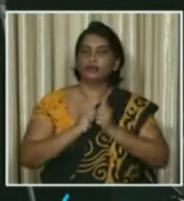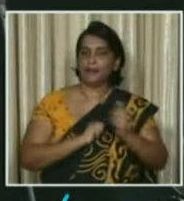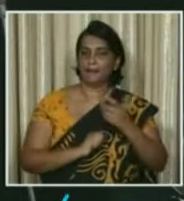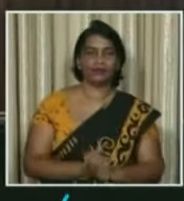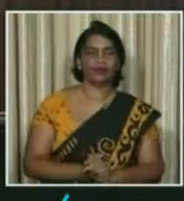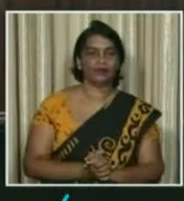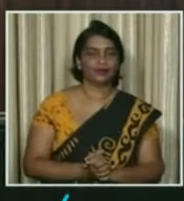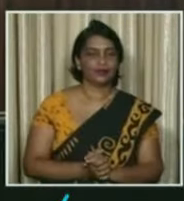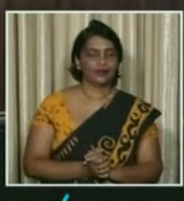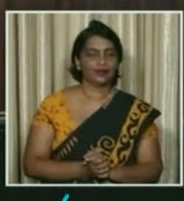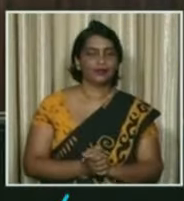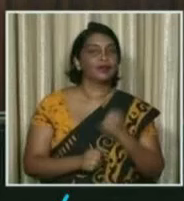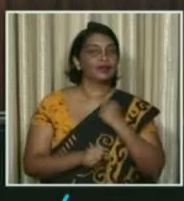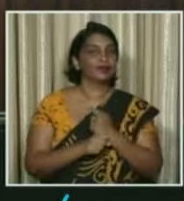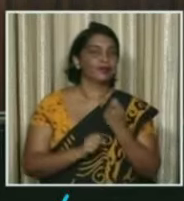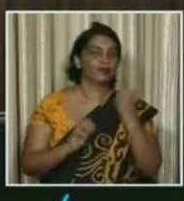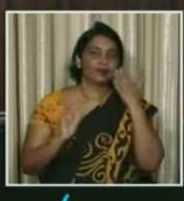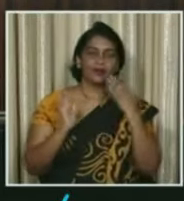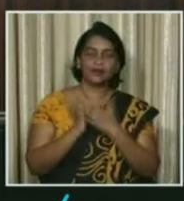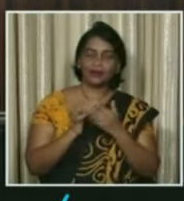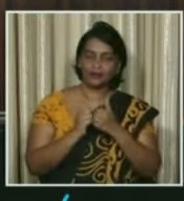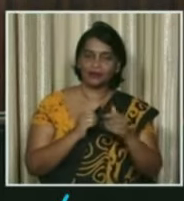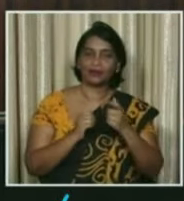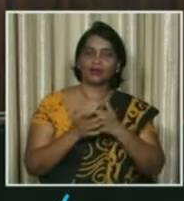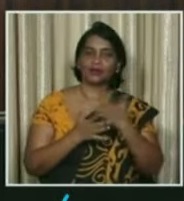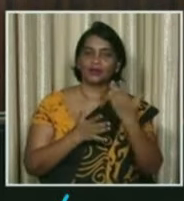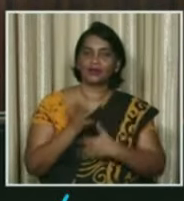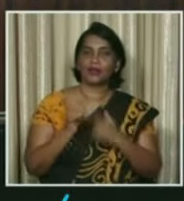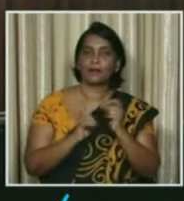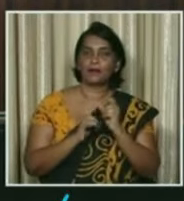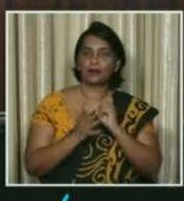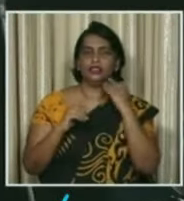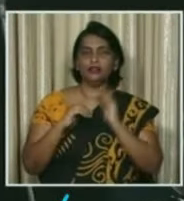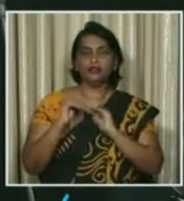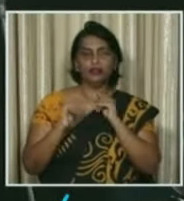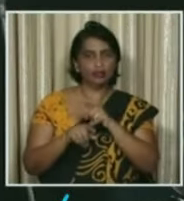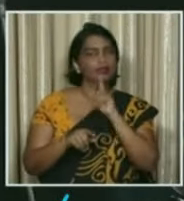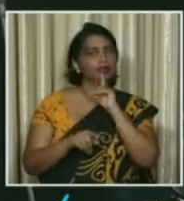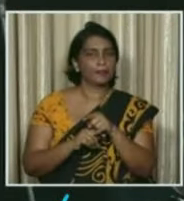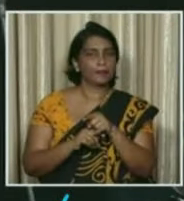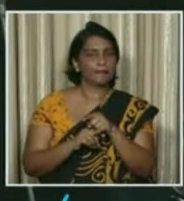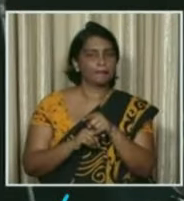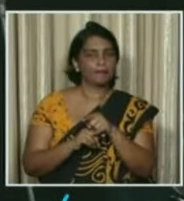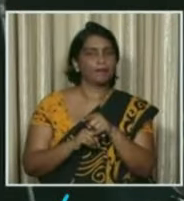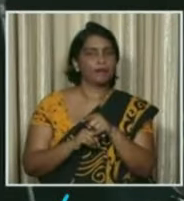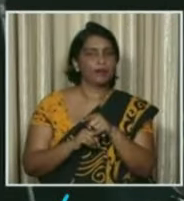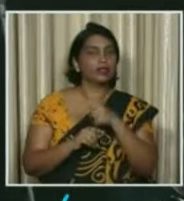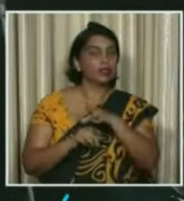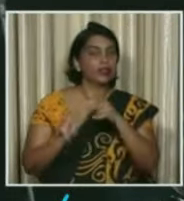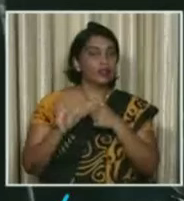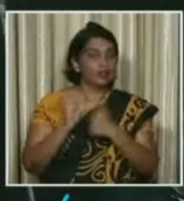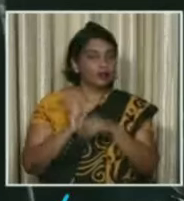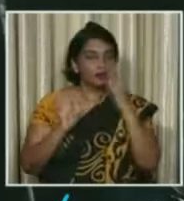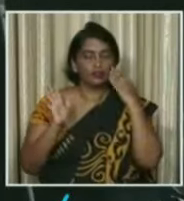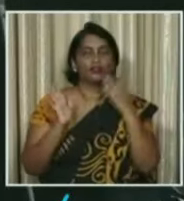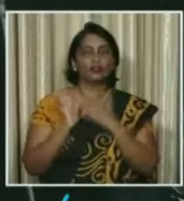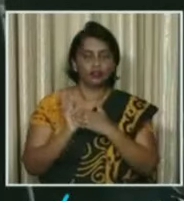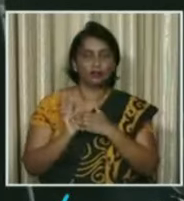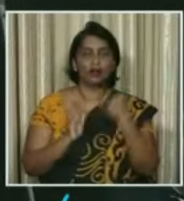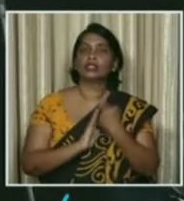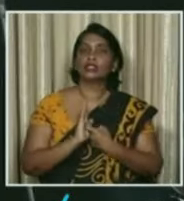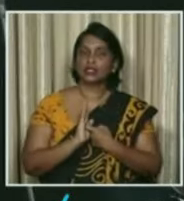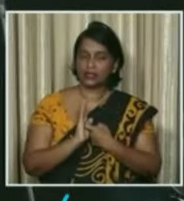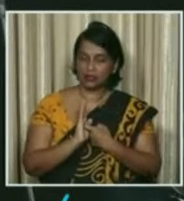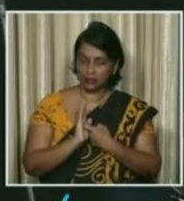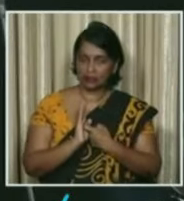කරන්න බැරි බව. රජයේ මුදල් පිළිබඳ කාර්ය සභාවේ වාර්තාව ගරු පාටලි චම්පික රණවක මැතිතුමා. මේ සුරාබදු පනත යටතේ ඉදිරිපත් කළ තියෙන නව